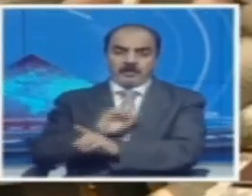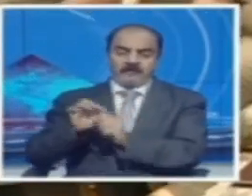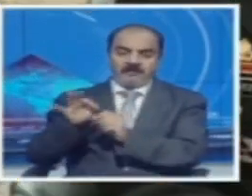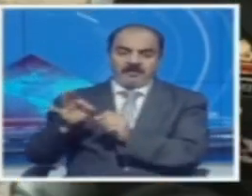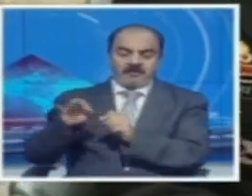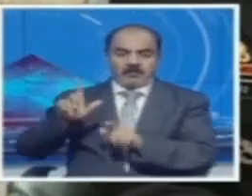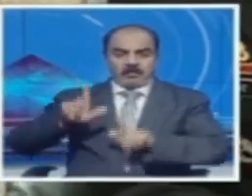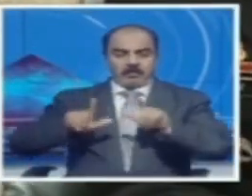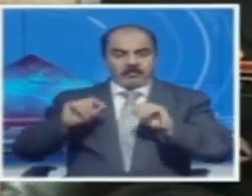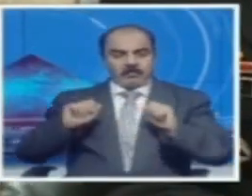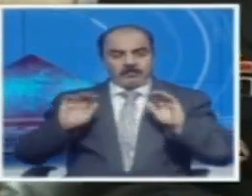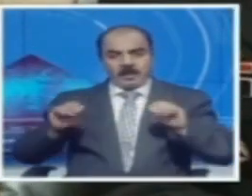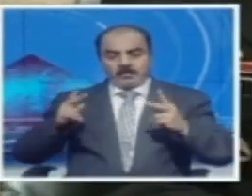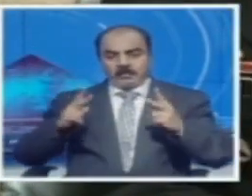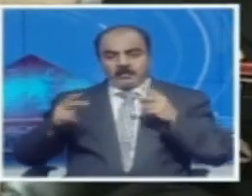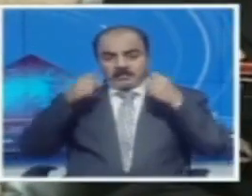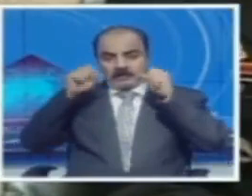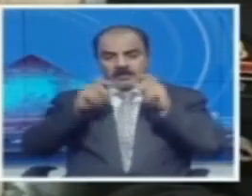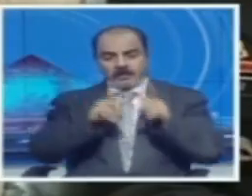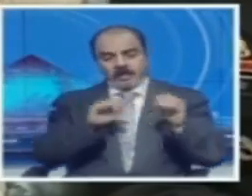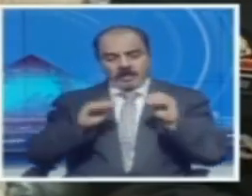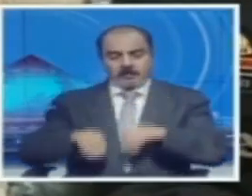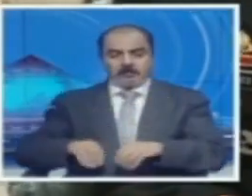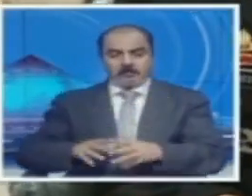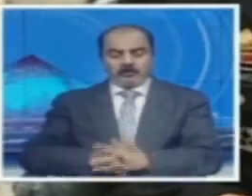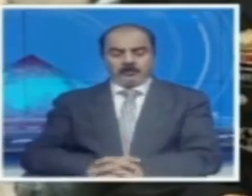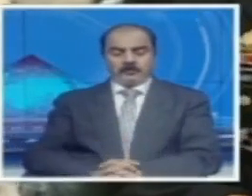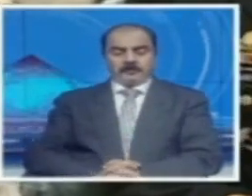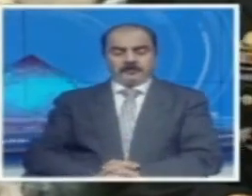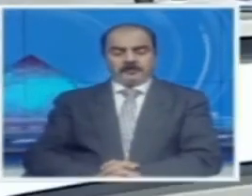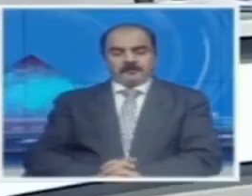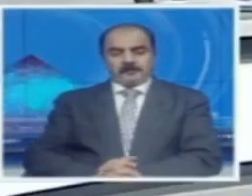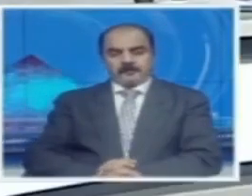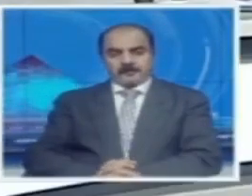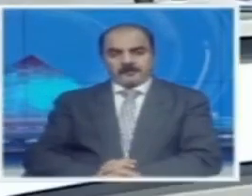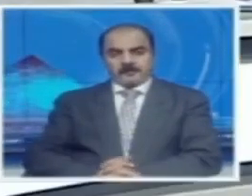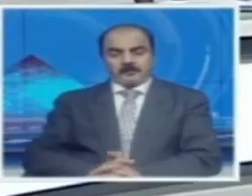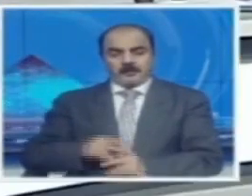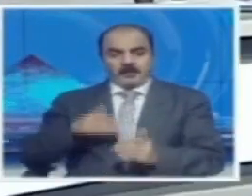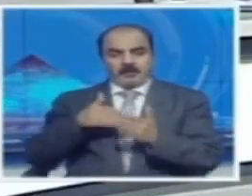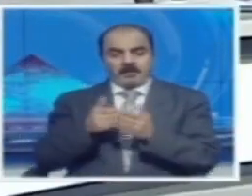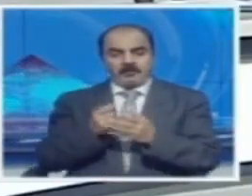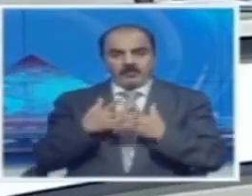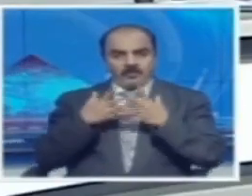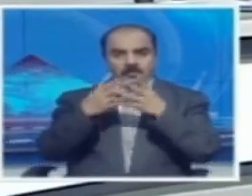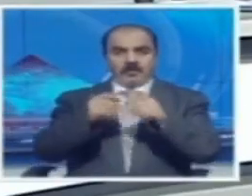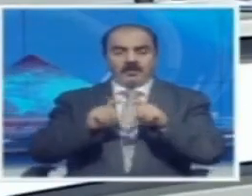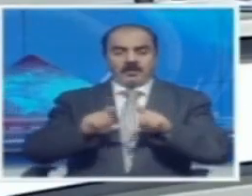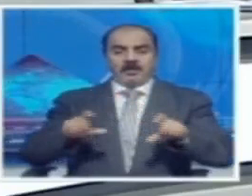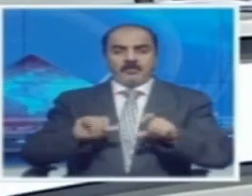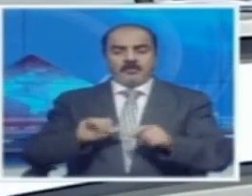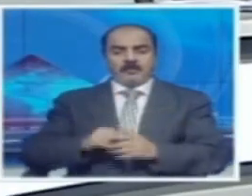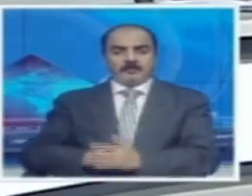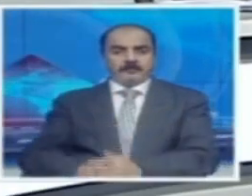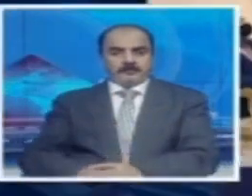المسلحة والقائم بأعمال السفير الأمريكي بالقاهرة. نهاية الخامسة، وهذا تذكير بأهم